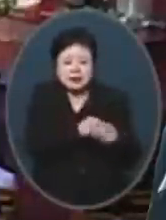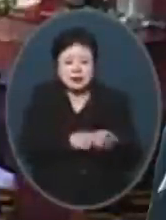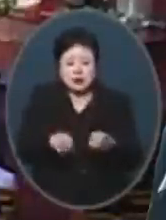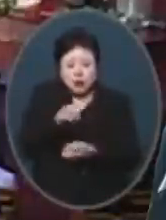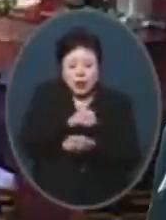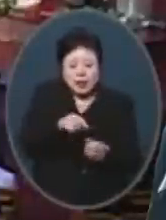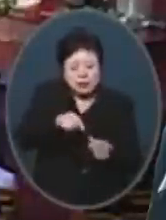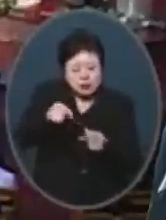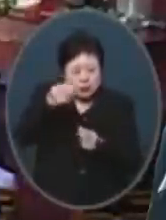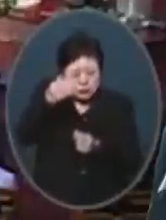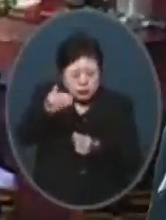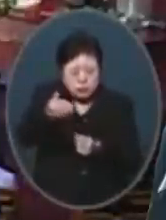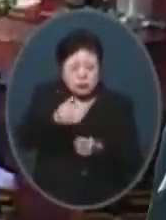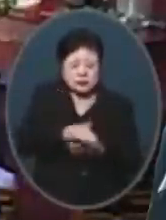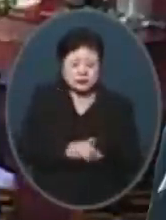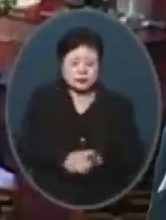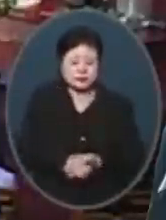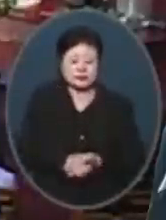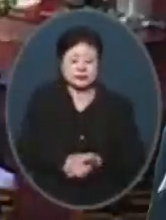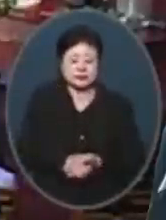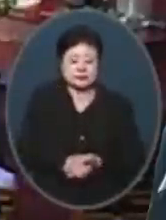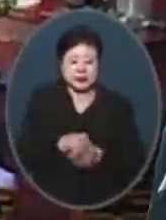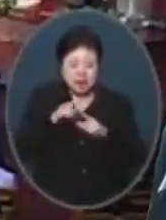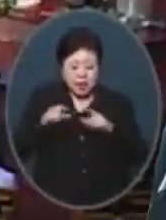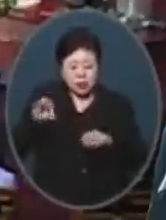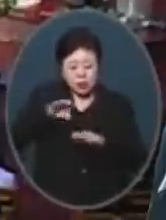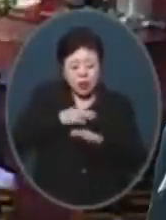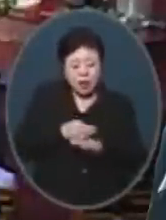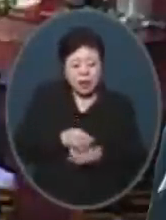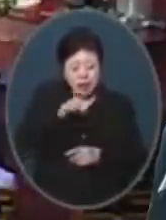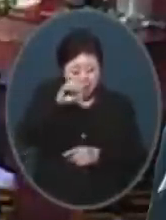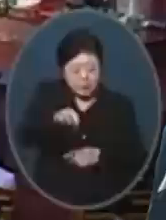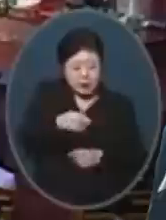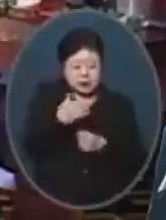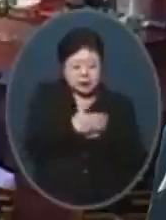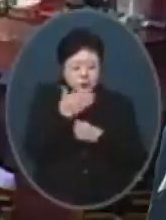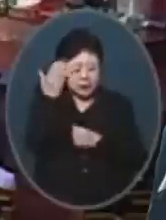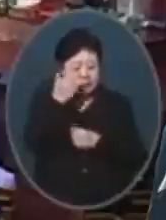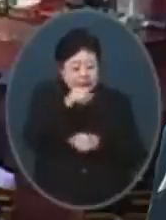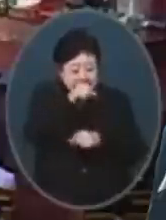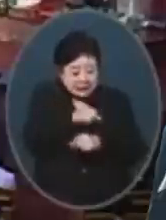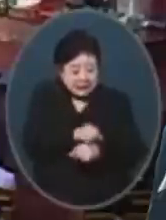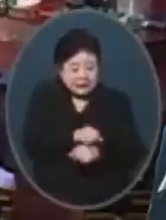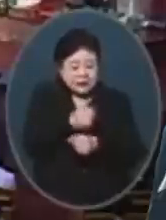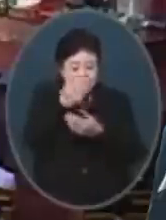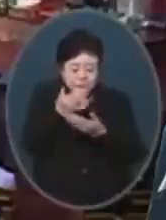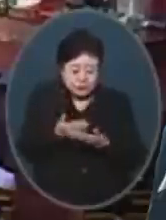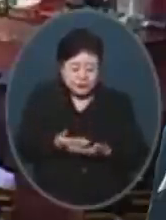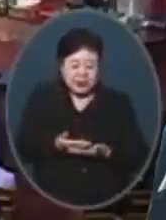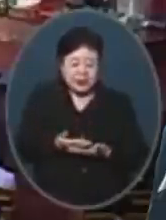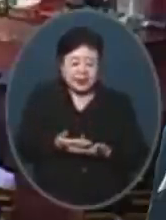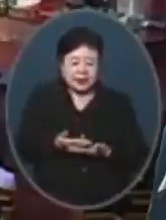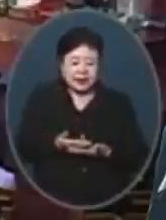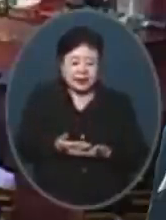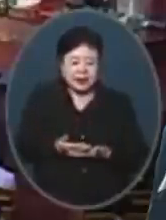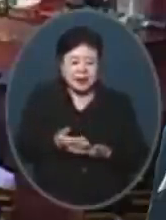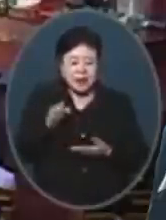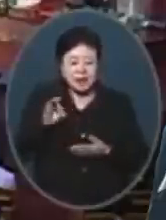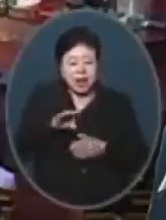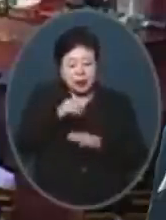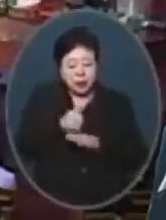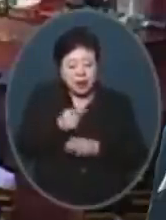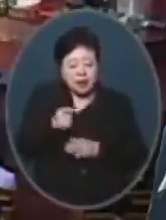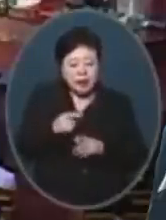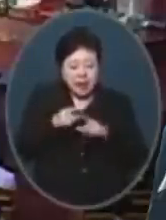모든 환난에서 건져내사 애굽 왕 바로 앞에서 은총과 지혜를 주심에 바로가